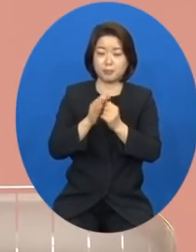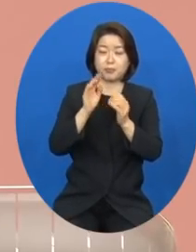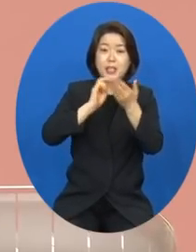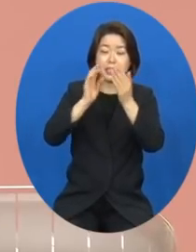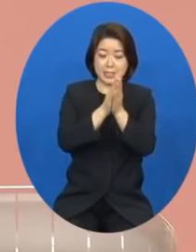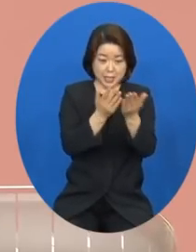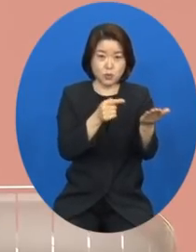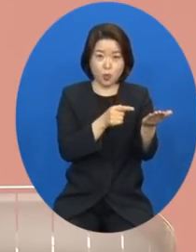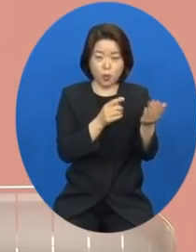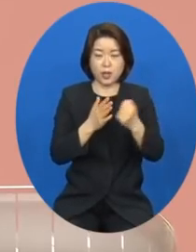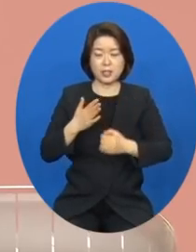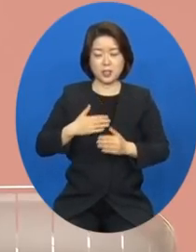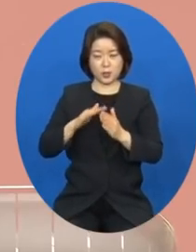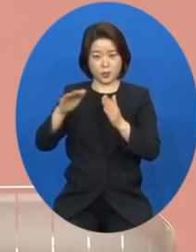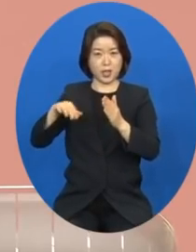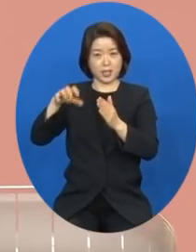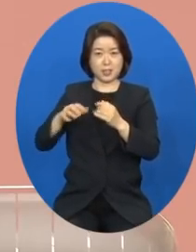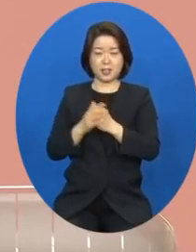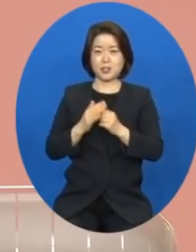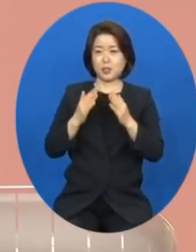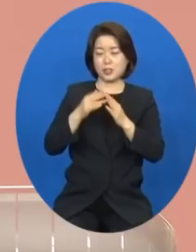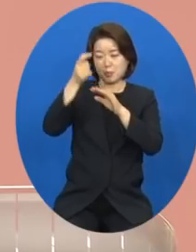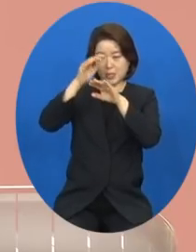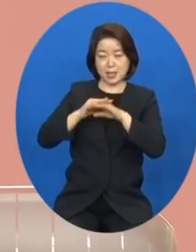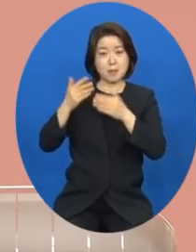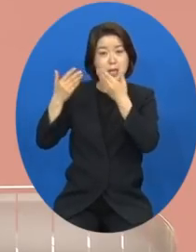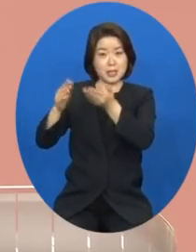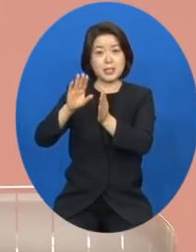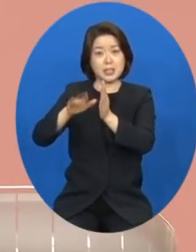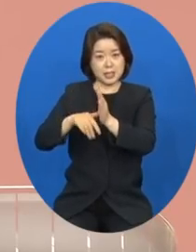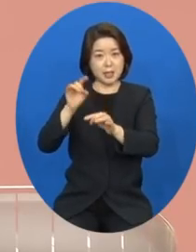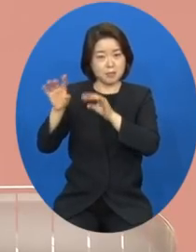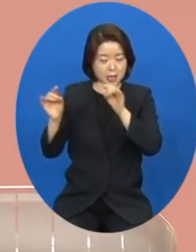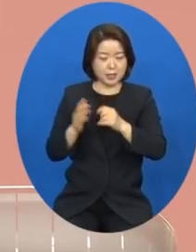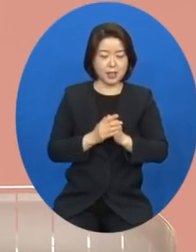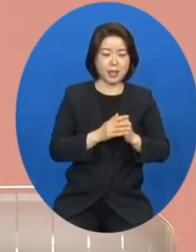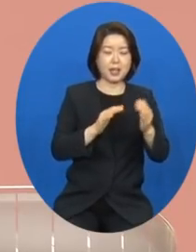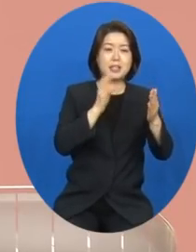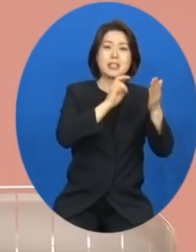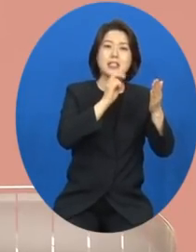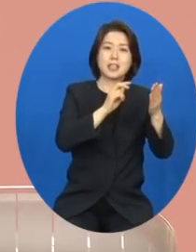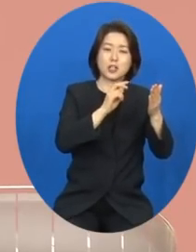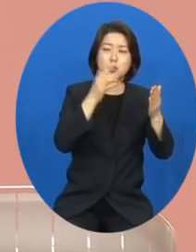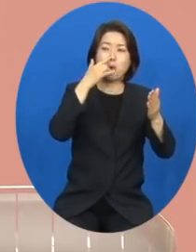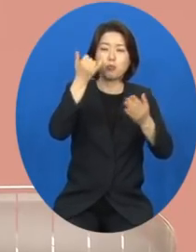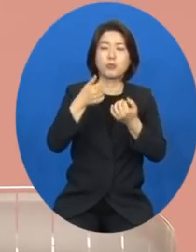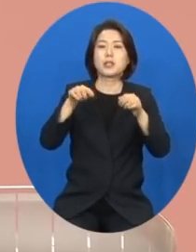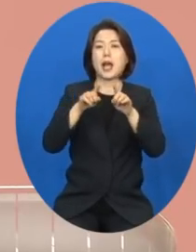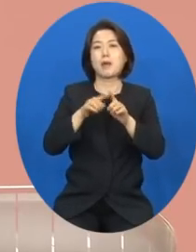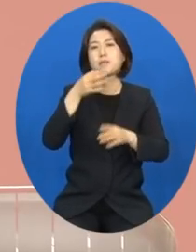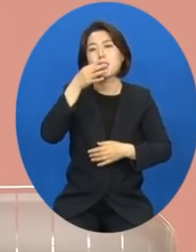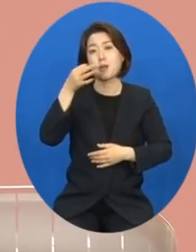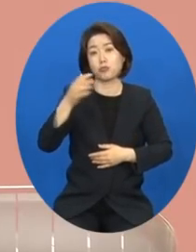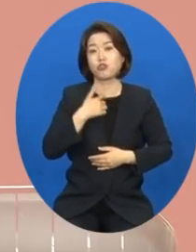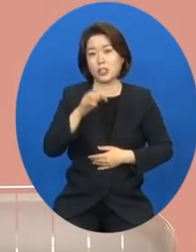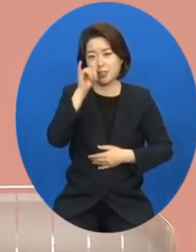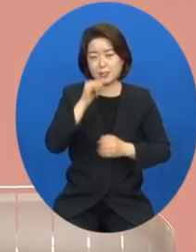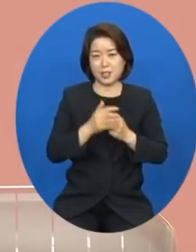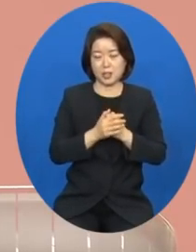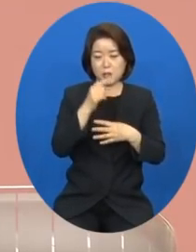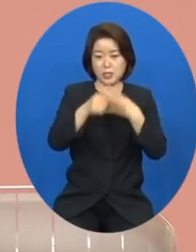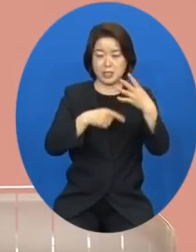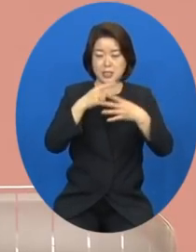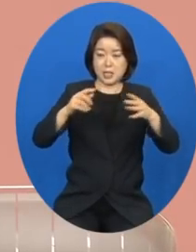저는 가정에서 저의 집에서 예배드릴 때마다 이 찬송가를 부모님과 함께 부르곤 했습니다 사철에 봄바람